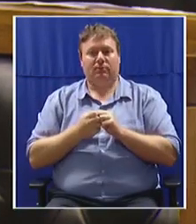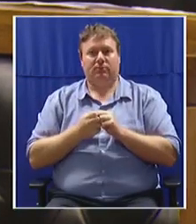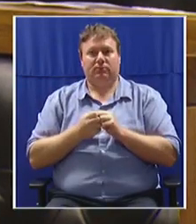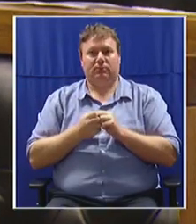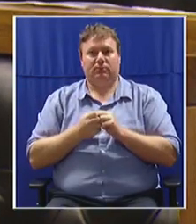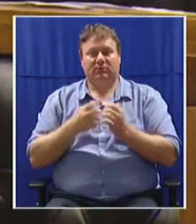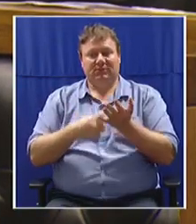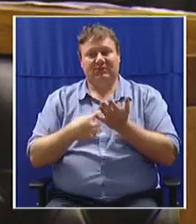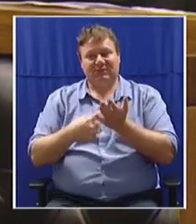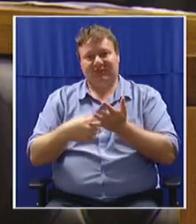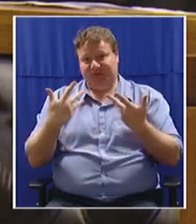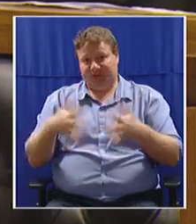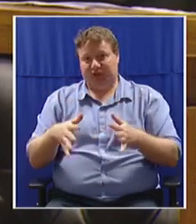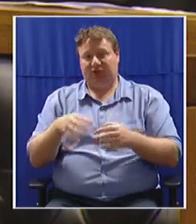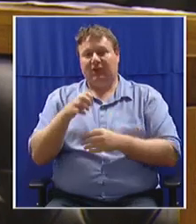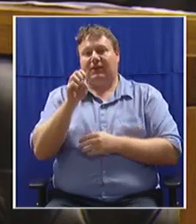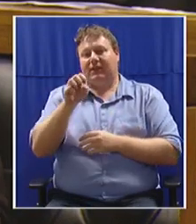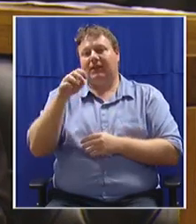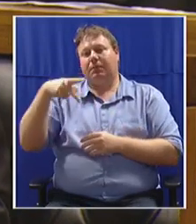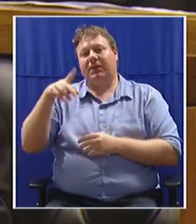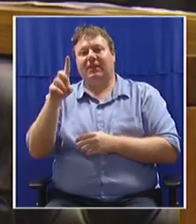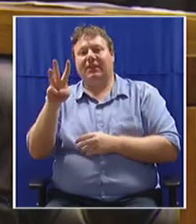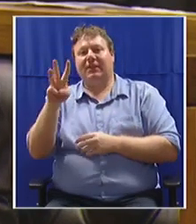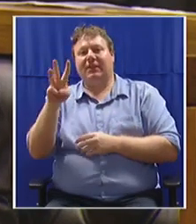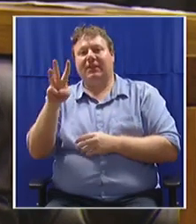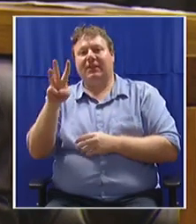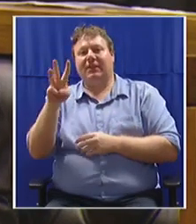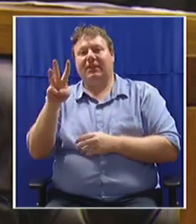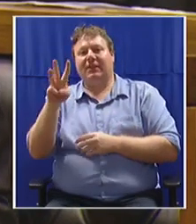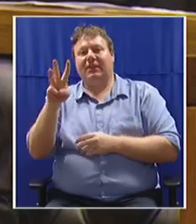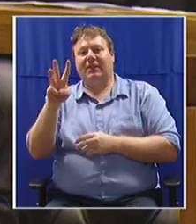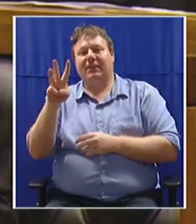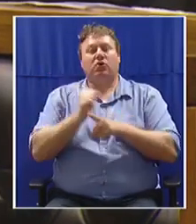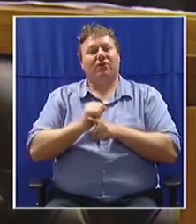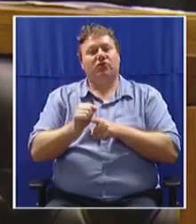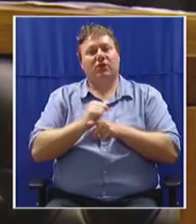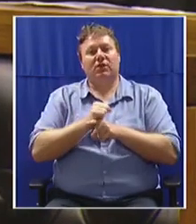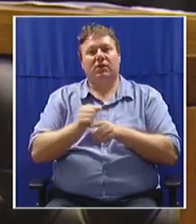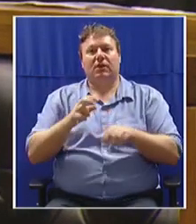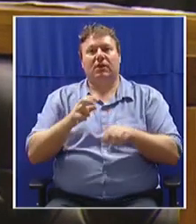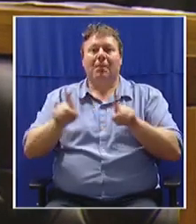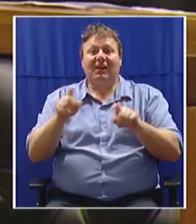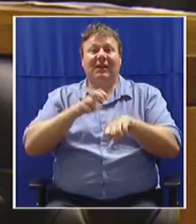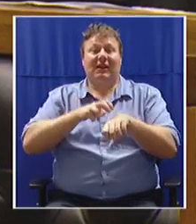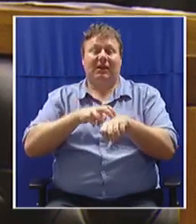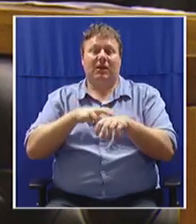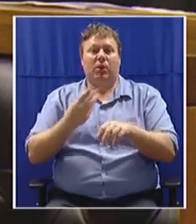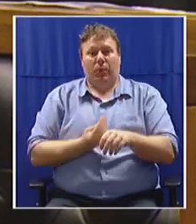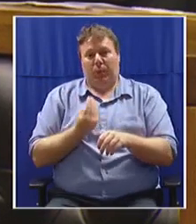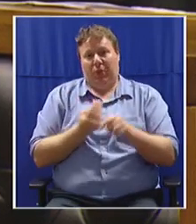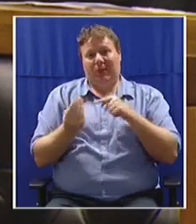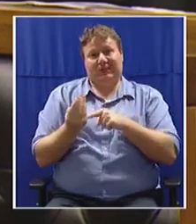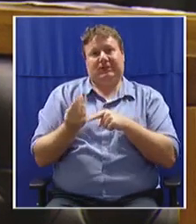ama training athe icithi sakalala. Kodwa sicela ukuthi abantu bakithi abancane abaye kulezo